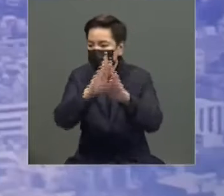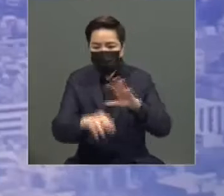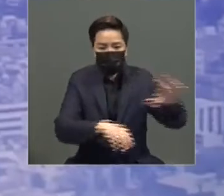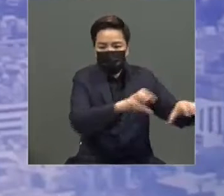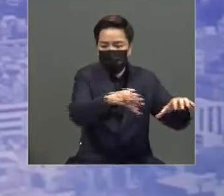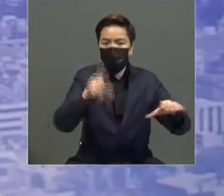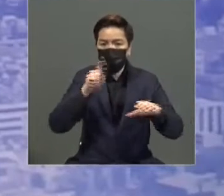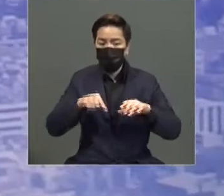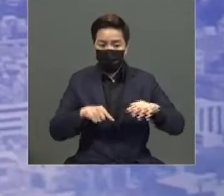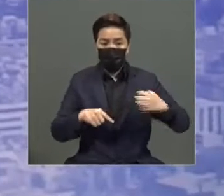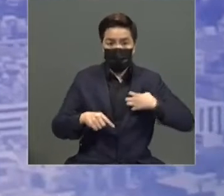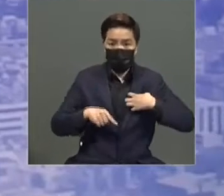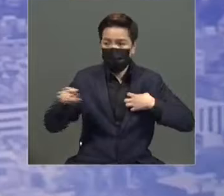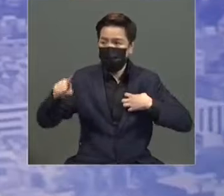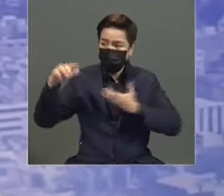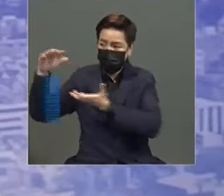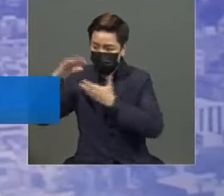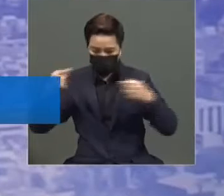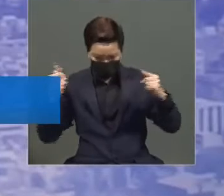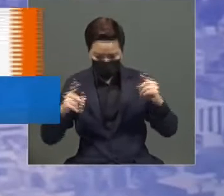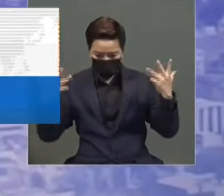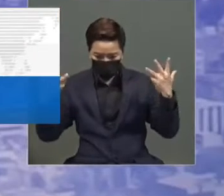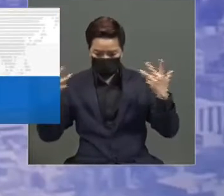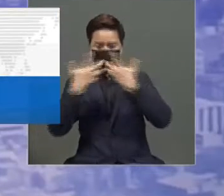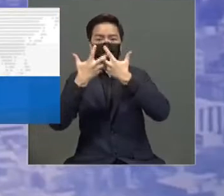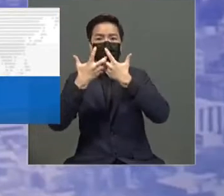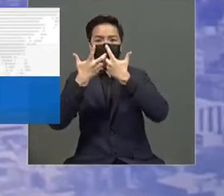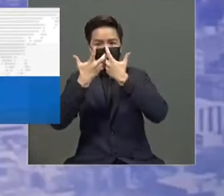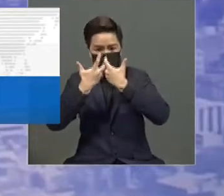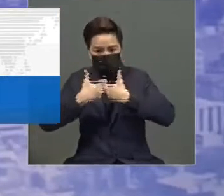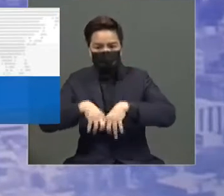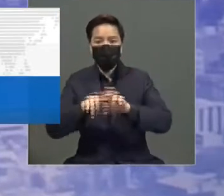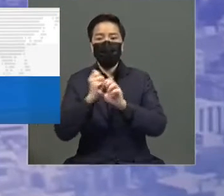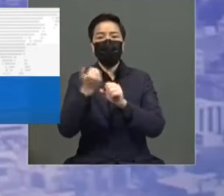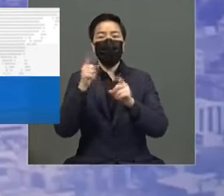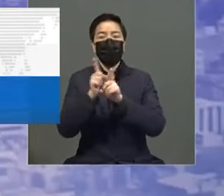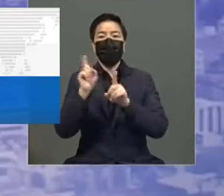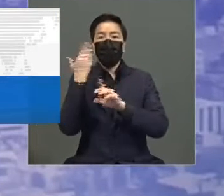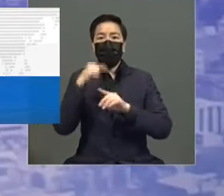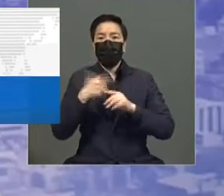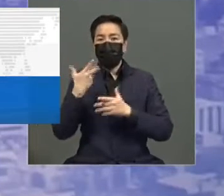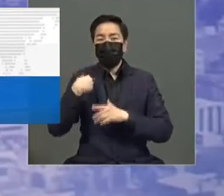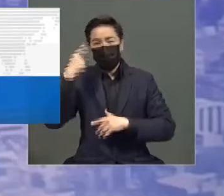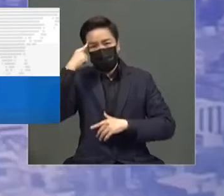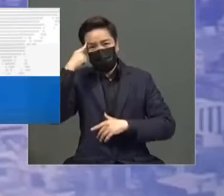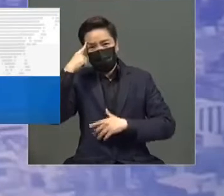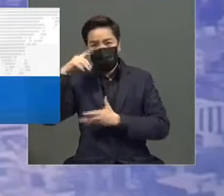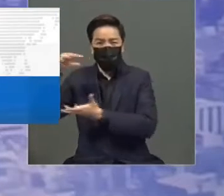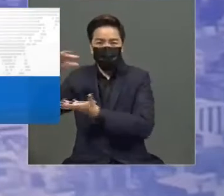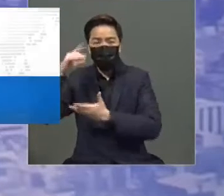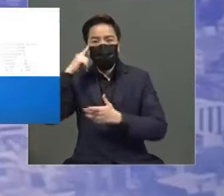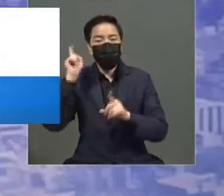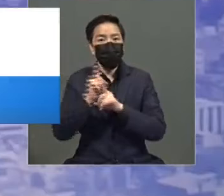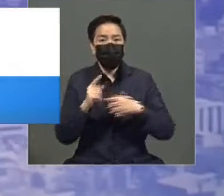ดีมานต้องพอดีกับซัพพลายซึ่งที่ผ่านมาดีมานคิดว่าจะได้มาก็ไม่ได้มาก็เลยท